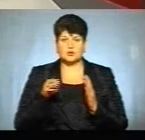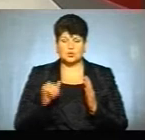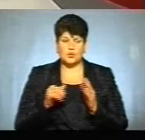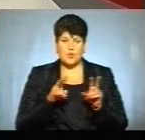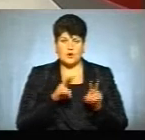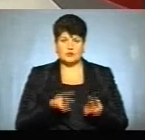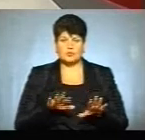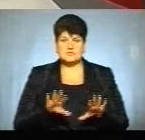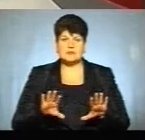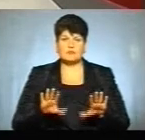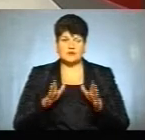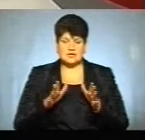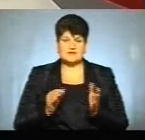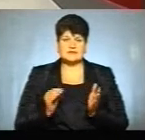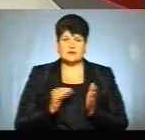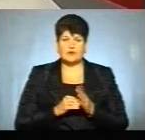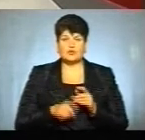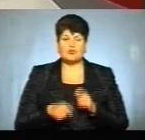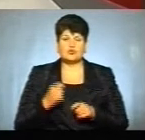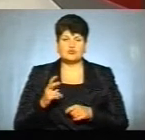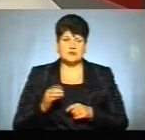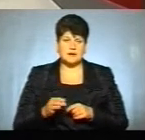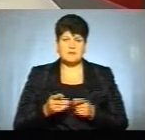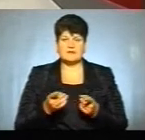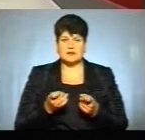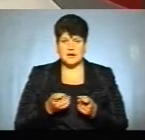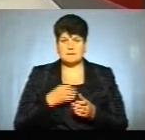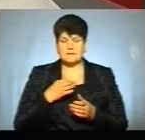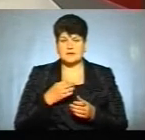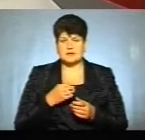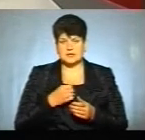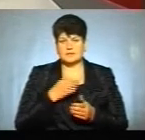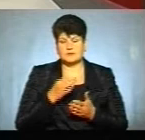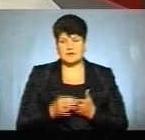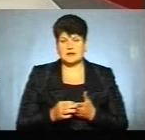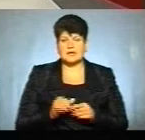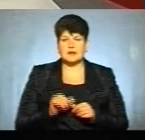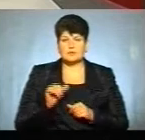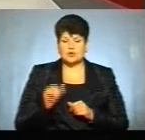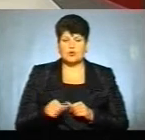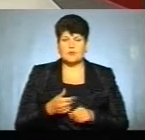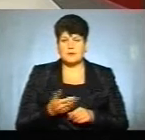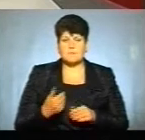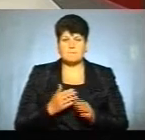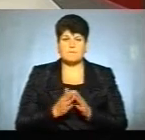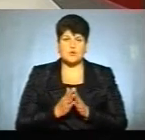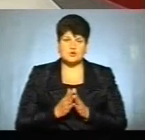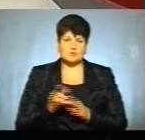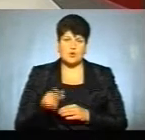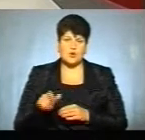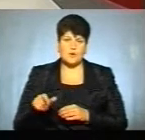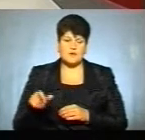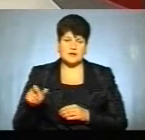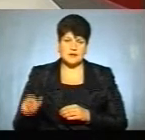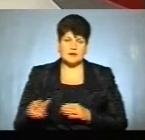місця події, встановленого порушника, ми викликаємо, притягуємо до відповідальності. Крім того, ми просимо громадян